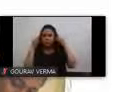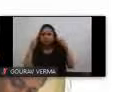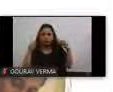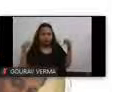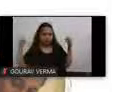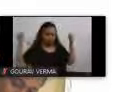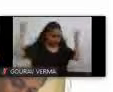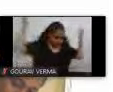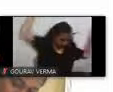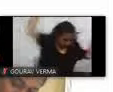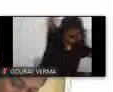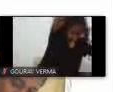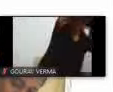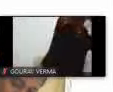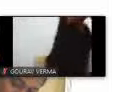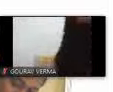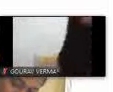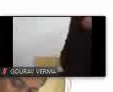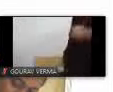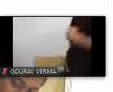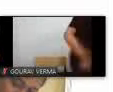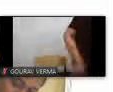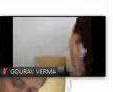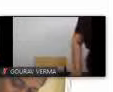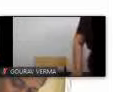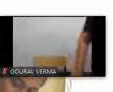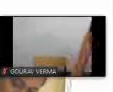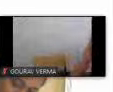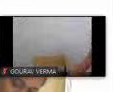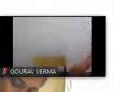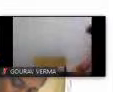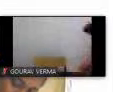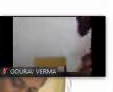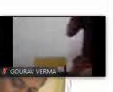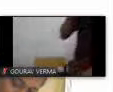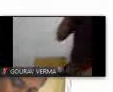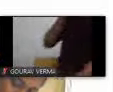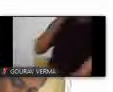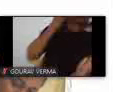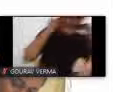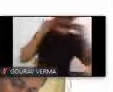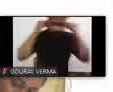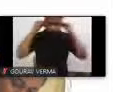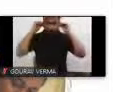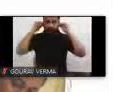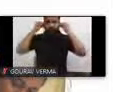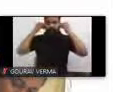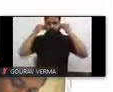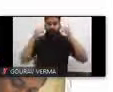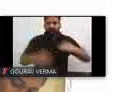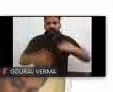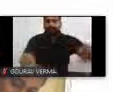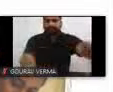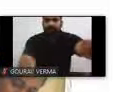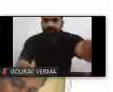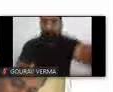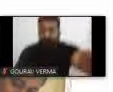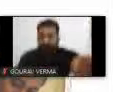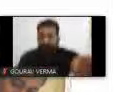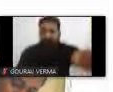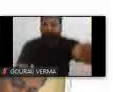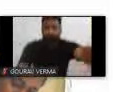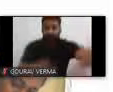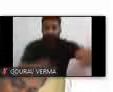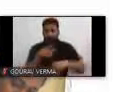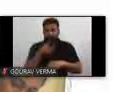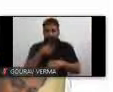नहीं कर सकते, क्योंकि इफ इट इज अ चाइल्ड हुम यू आर होल्डिंग ऑन योर लैप ड्यू टू पोस्टोरल प्रॉब्लम, देन देयर शुड बी समबडी एल्स हु इज